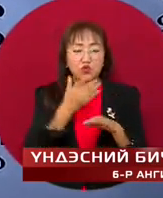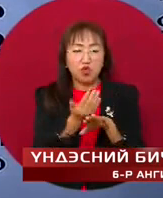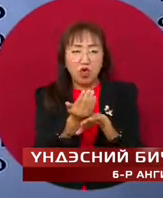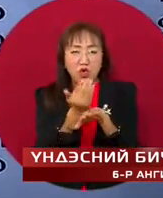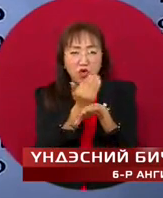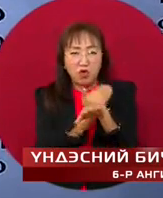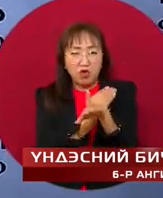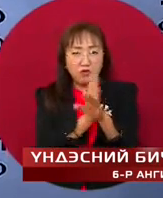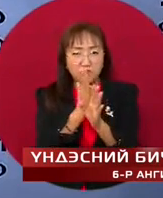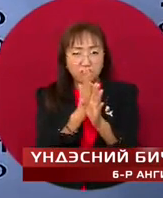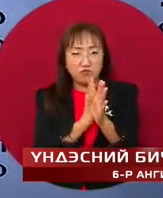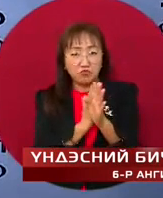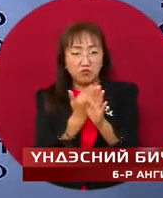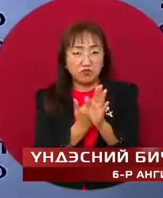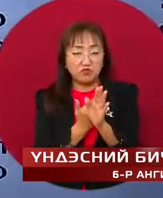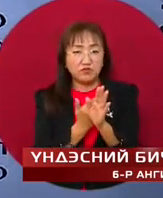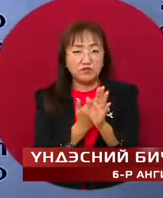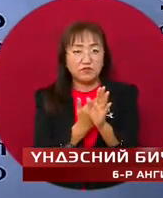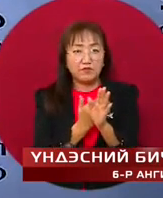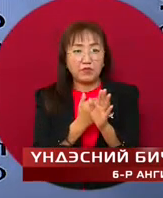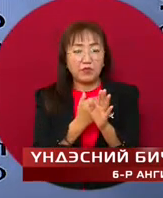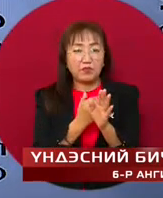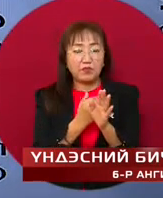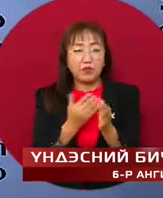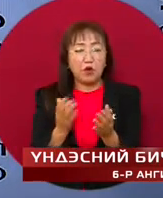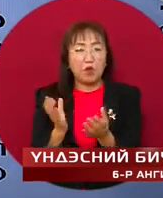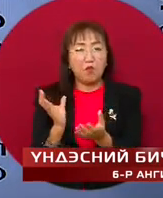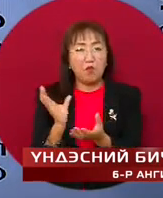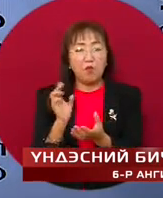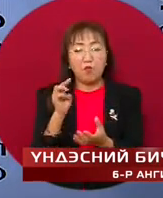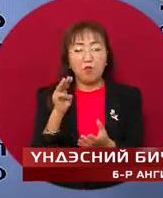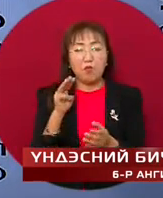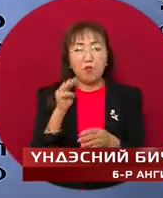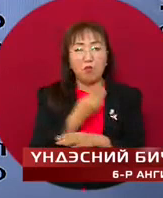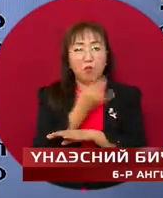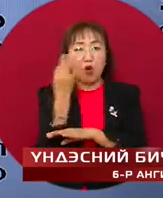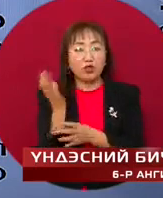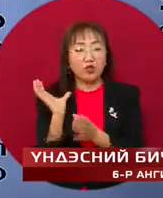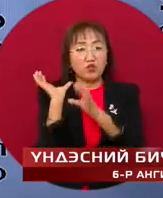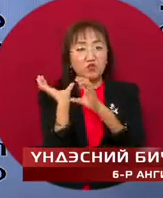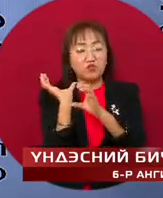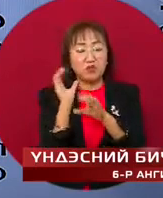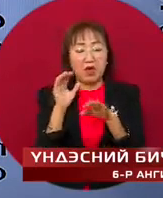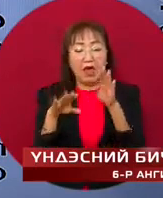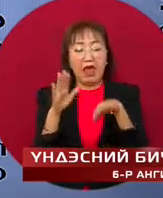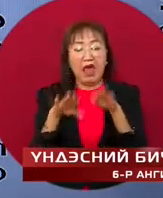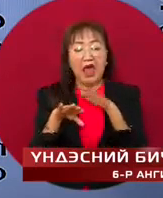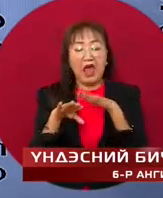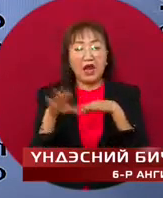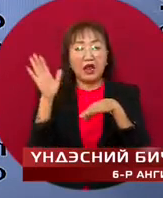орж модны дээр гараа тавиж, за тавиж гэдэг үгийг талбиж гэж